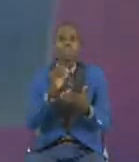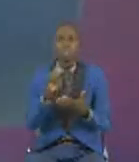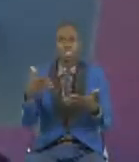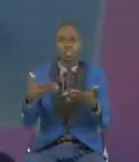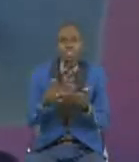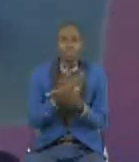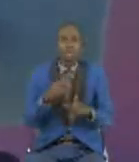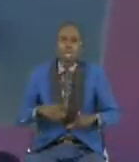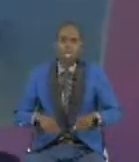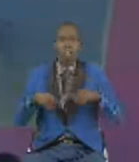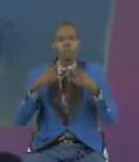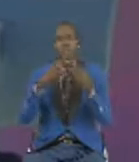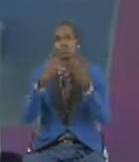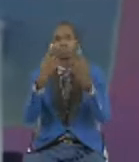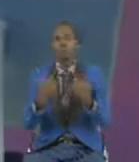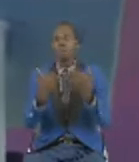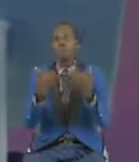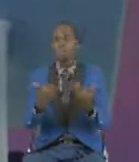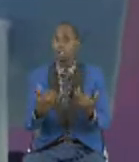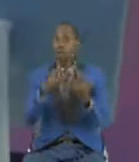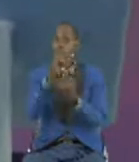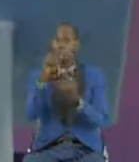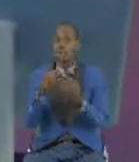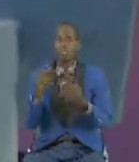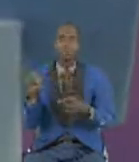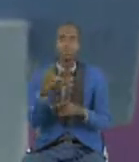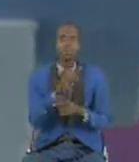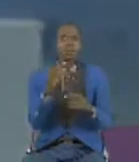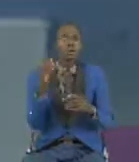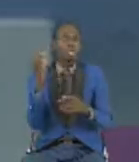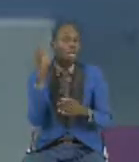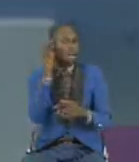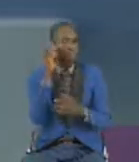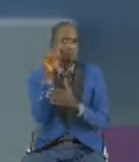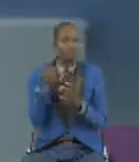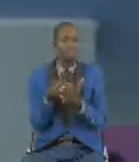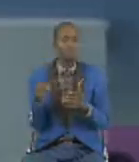vie. Maintenant, quand ils eurent le cœur vivement touché,